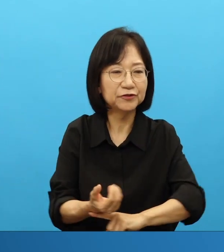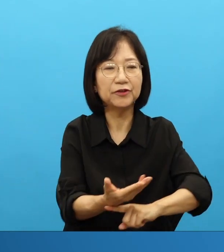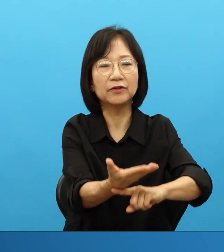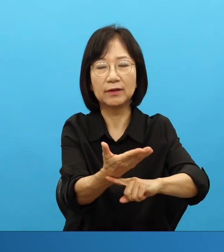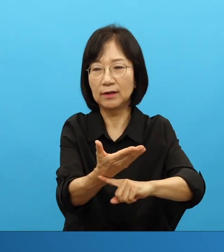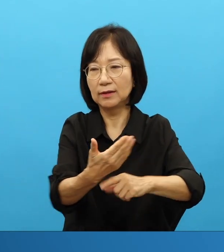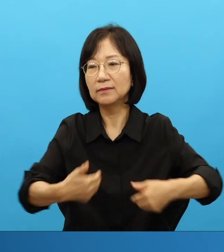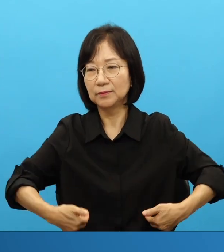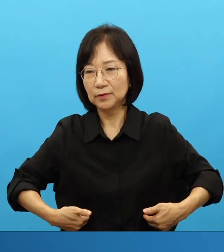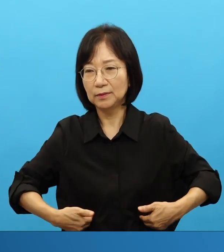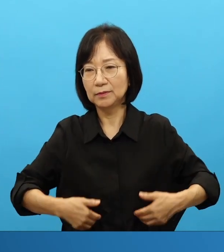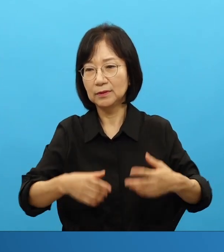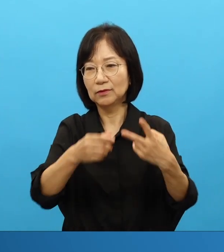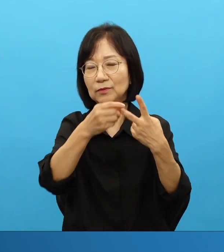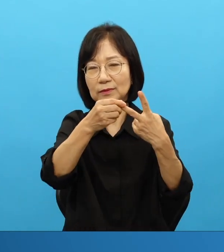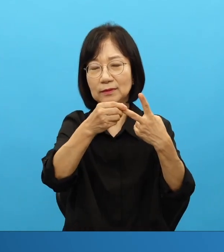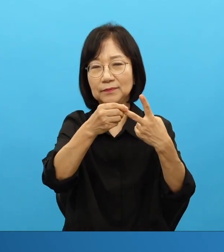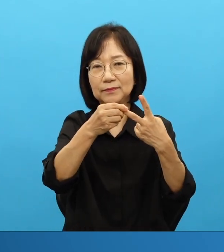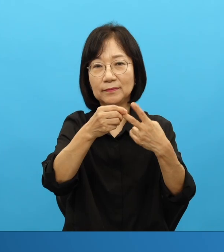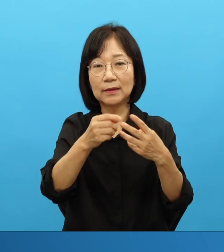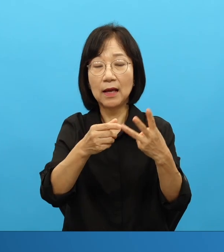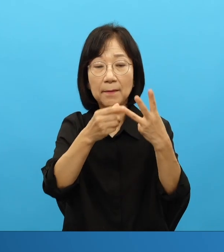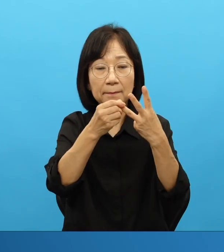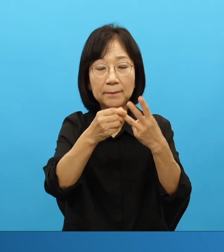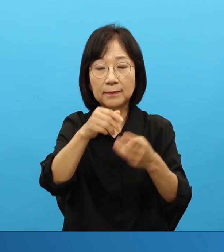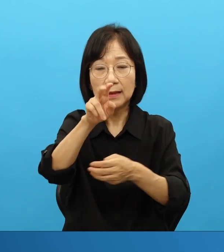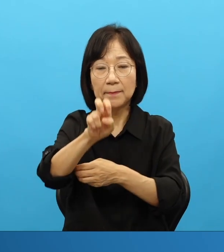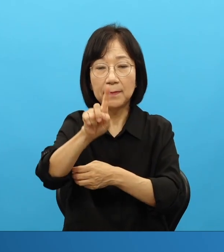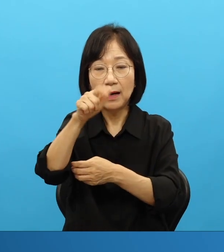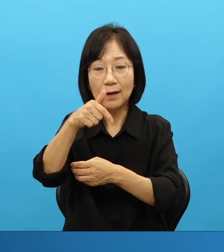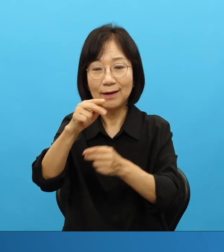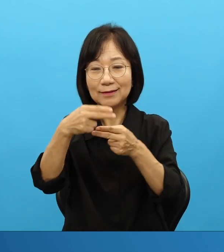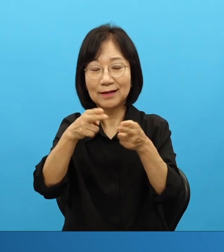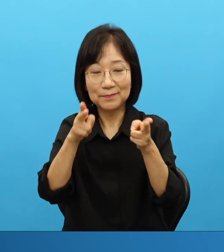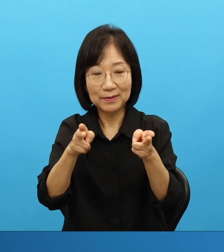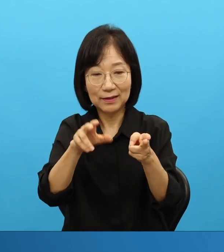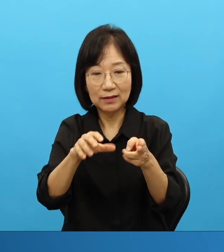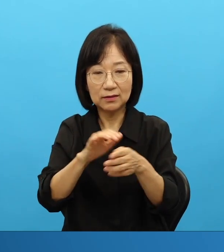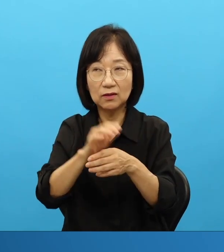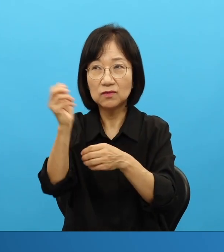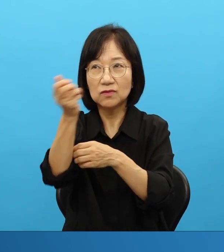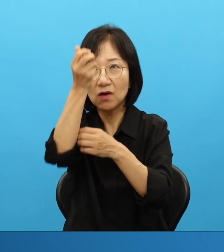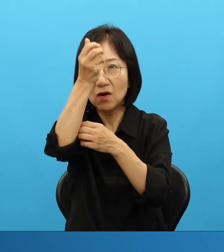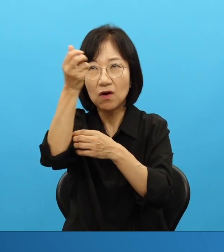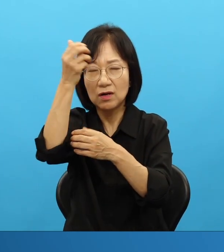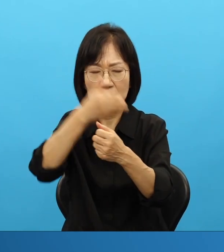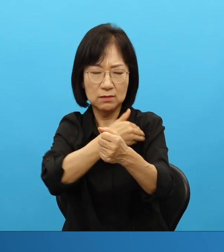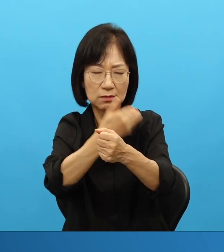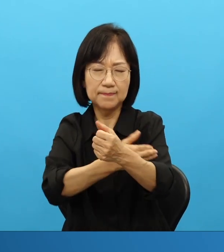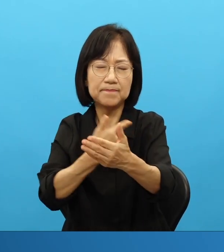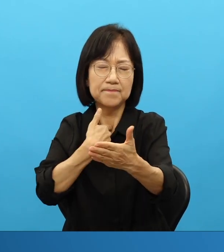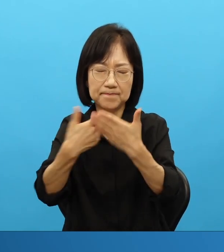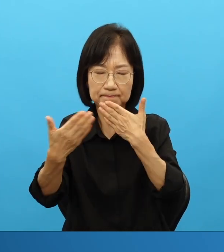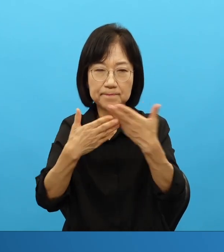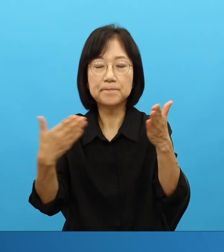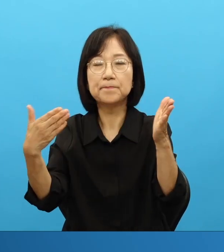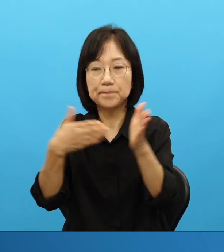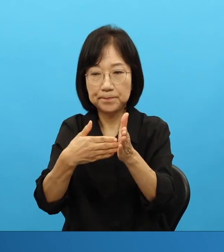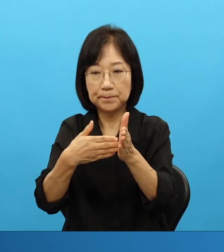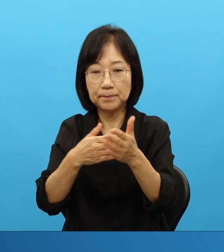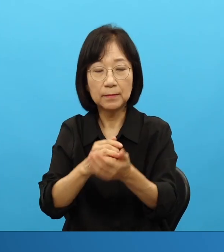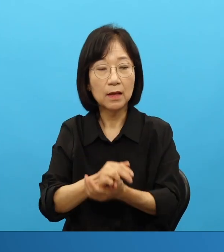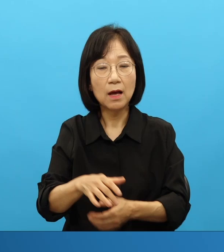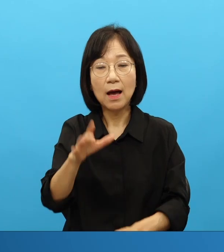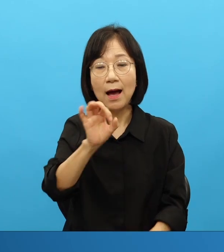the mission of the throne. 마가다락방에서 능력 체험. And in Mark's upper room, they experienced God's power.